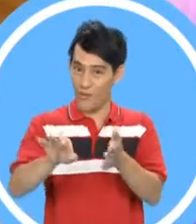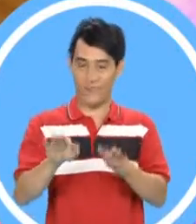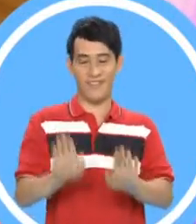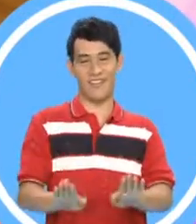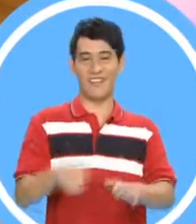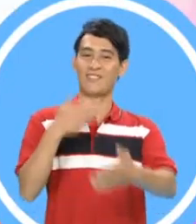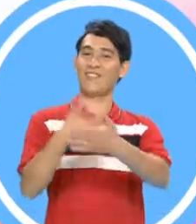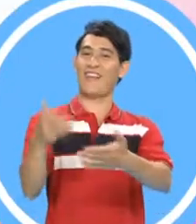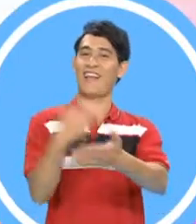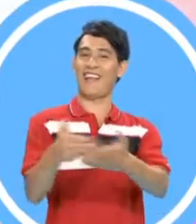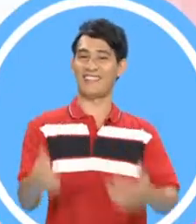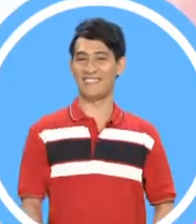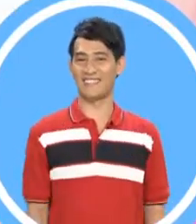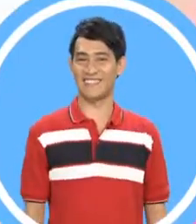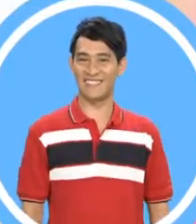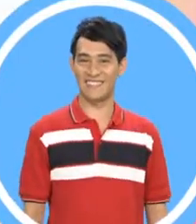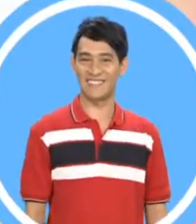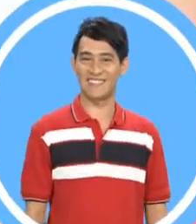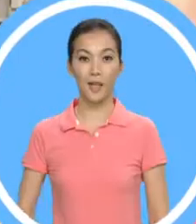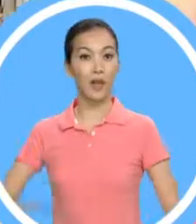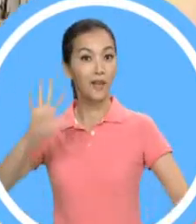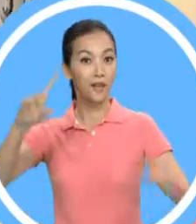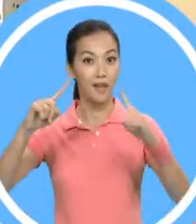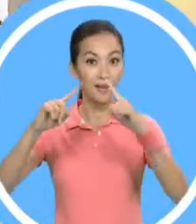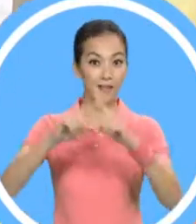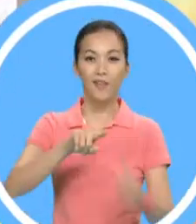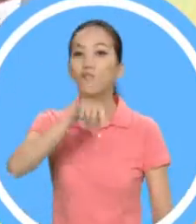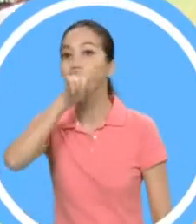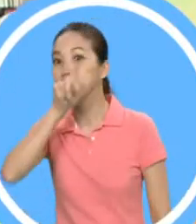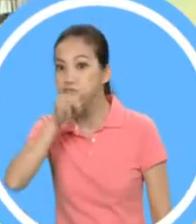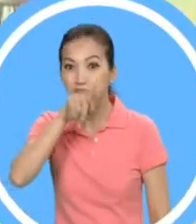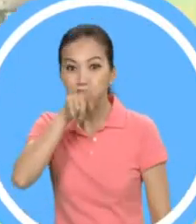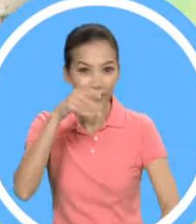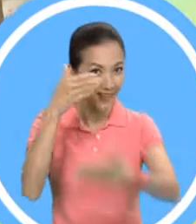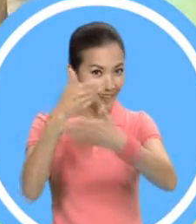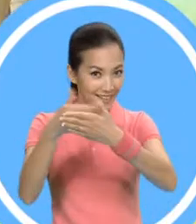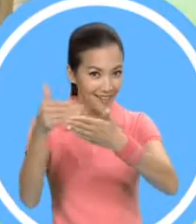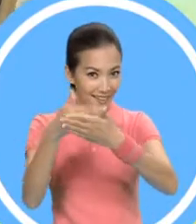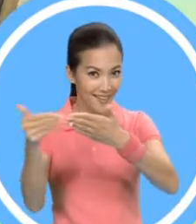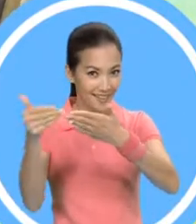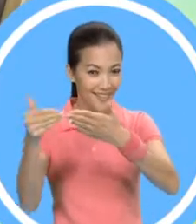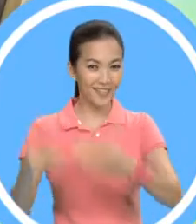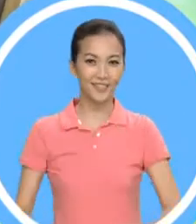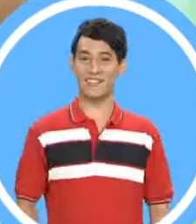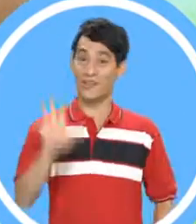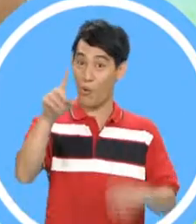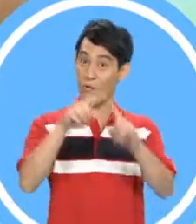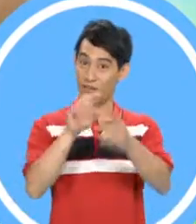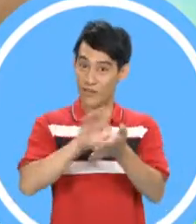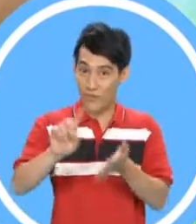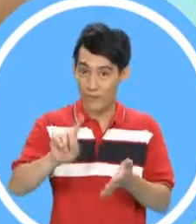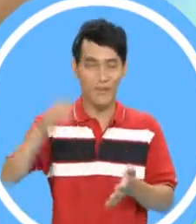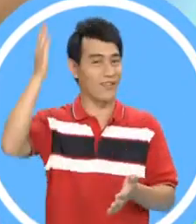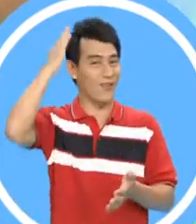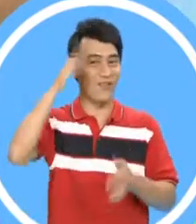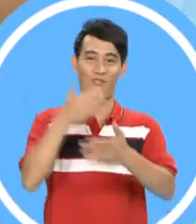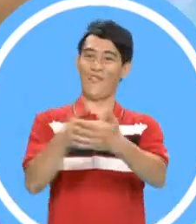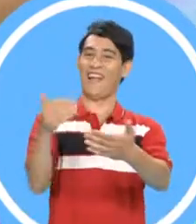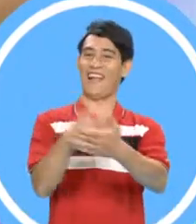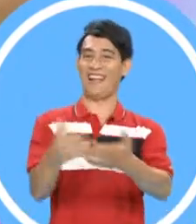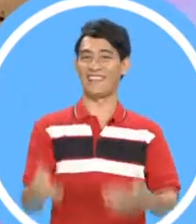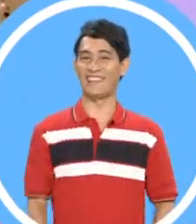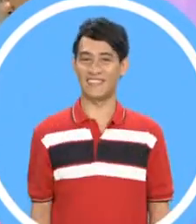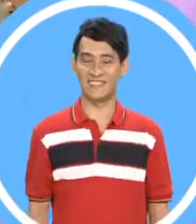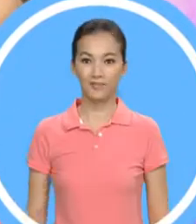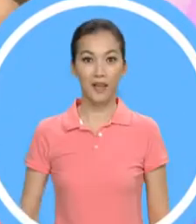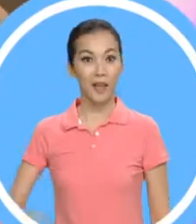有人用脚作画， 有人用口作画， 有人用头作